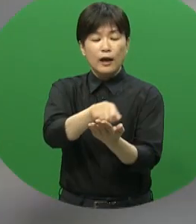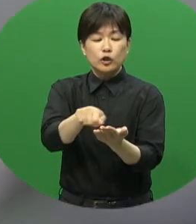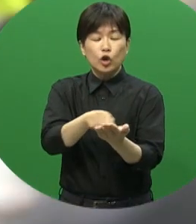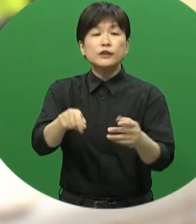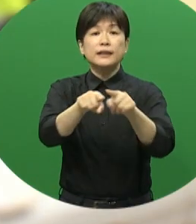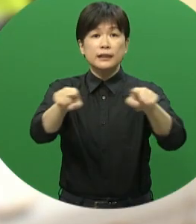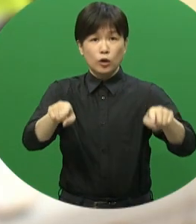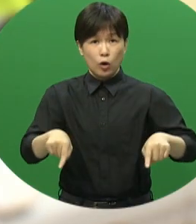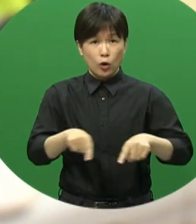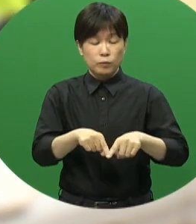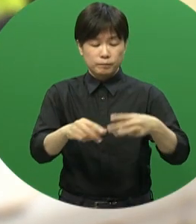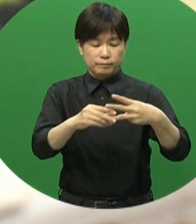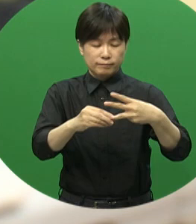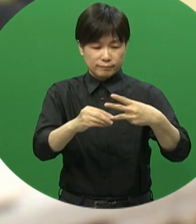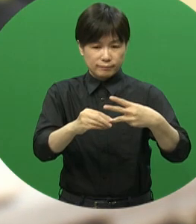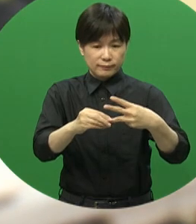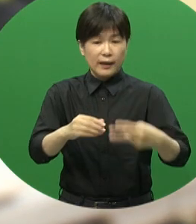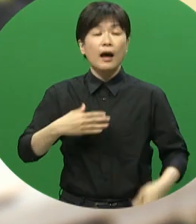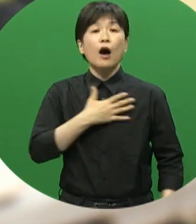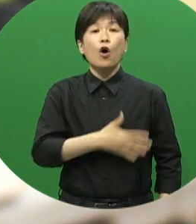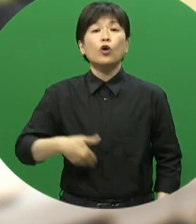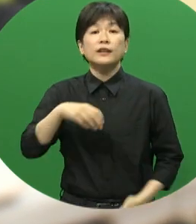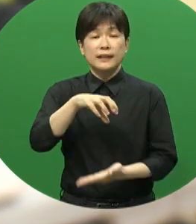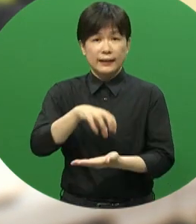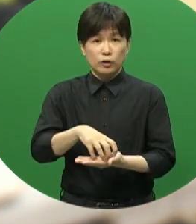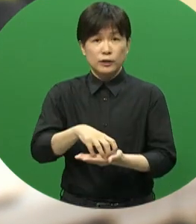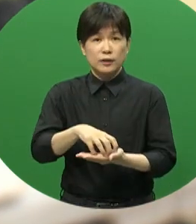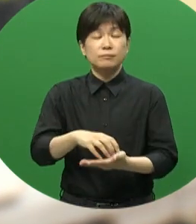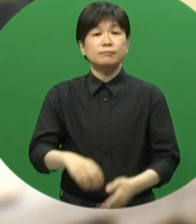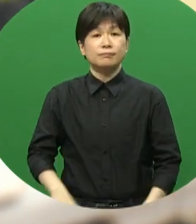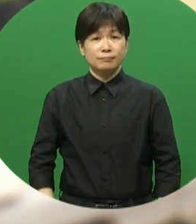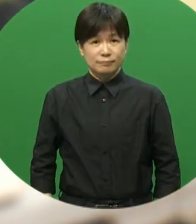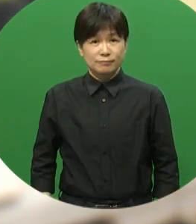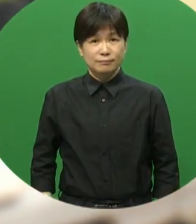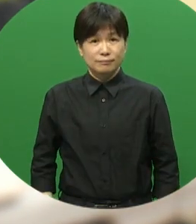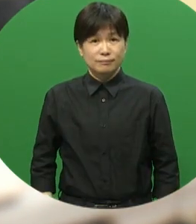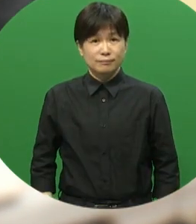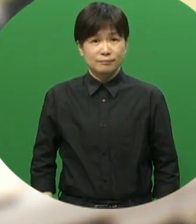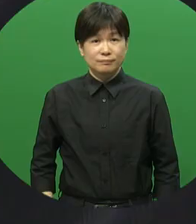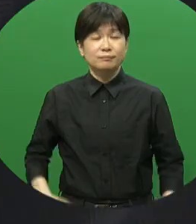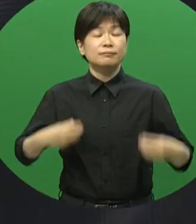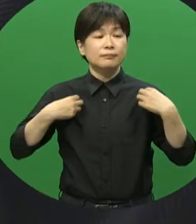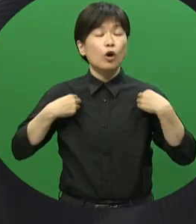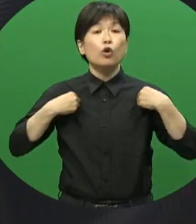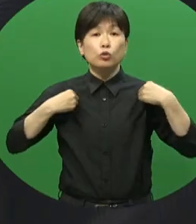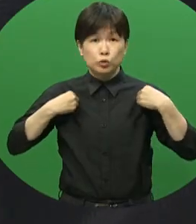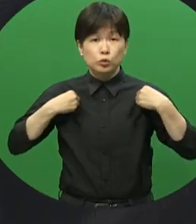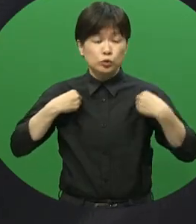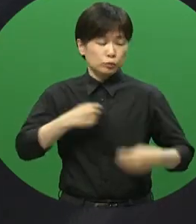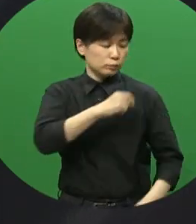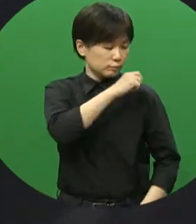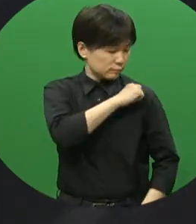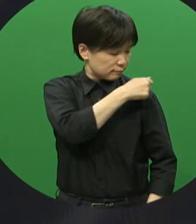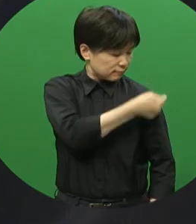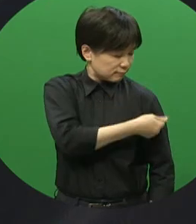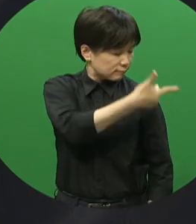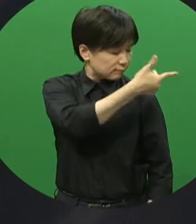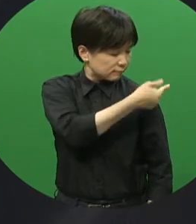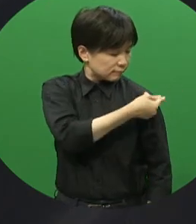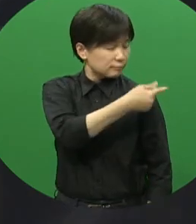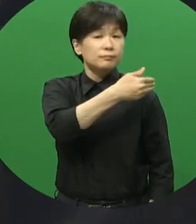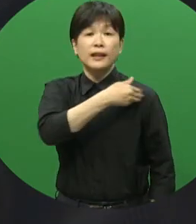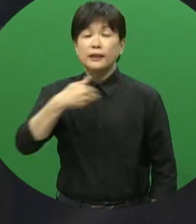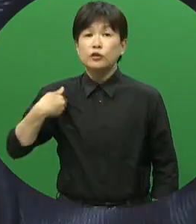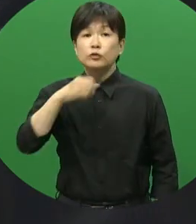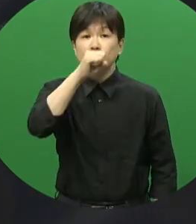と予診票、本人確認のための書類を忘れずに、そして接種しやすいよう肩